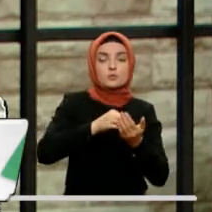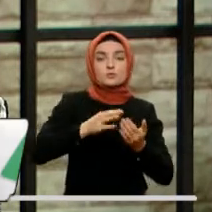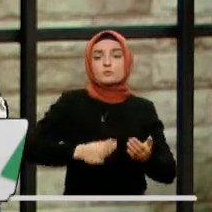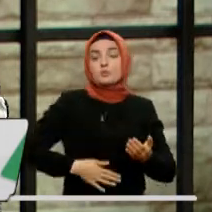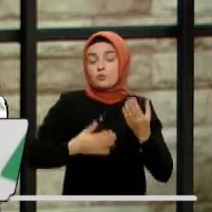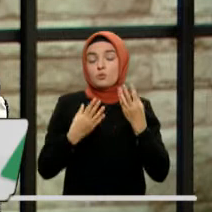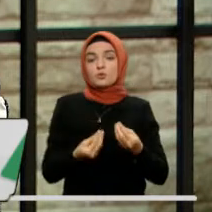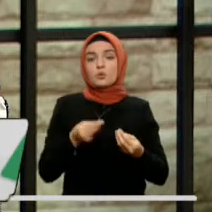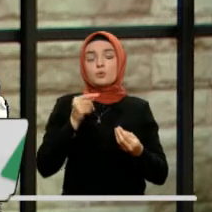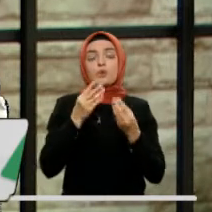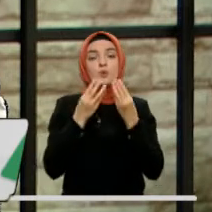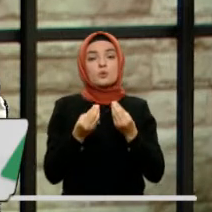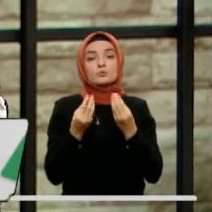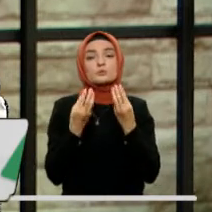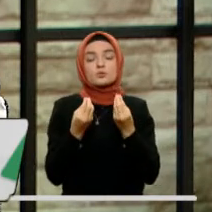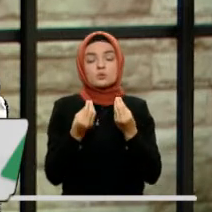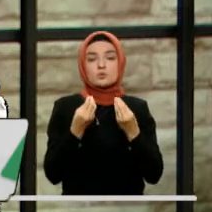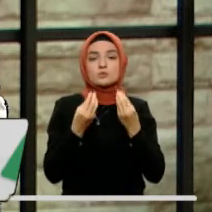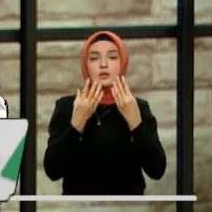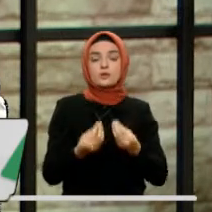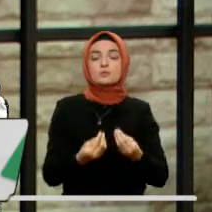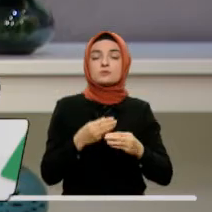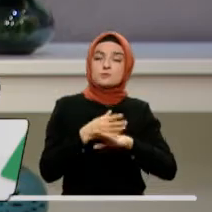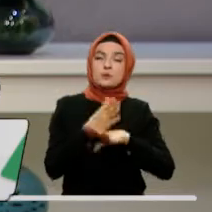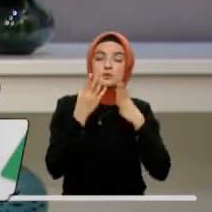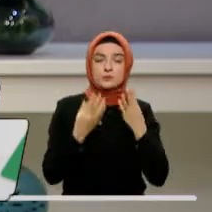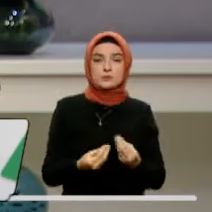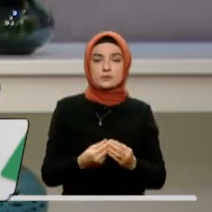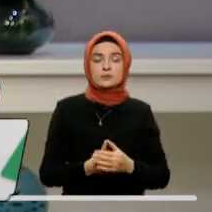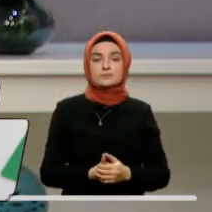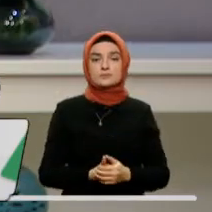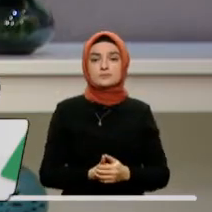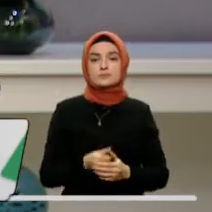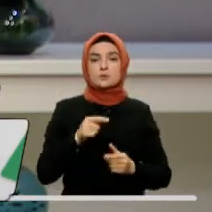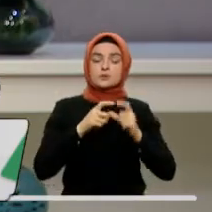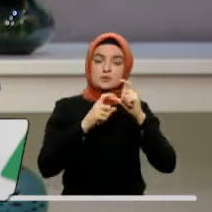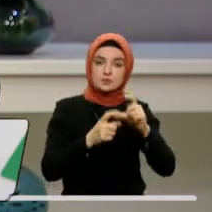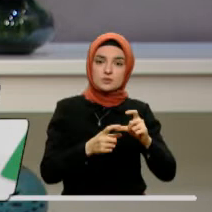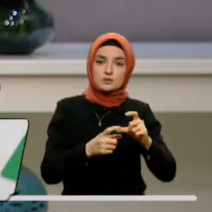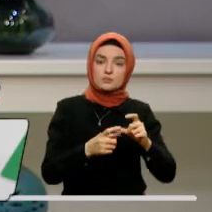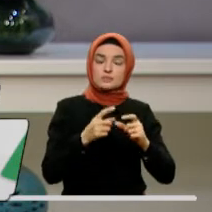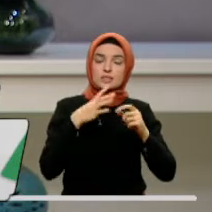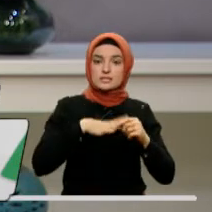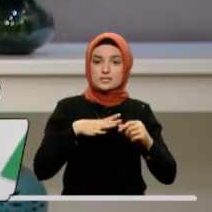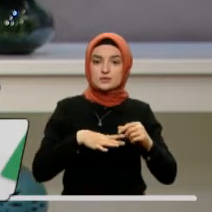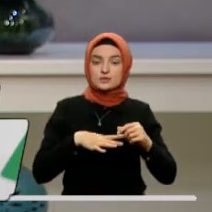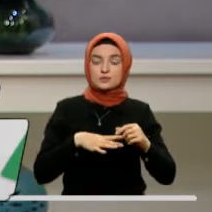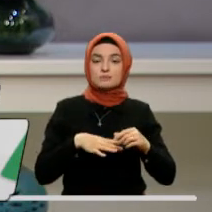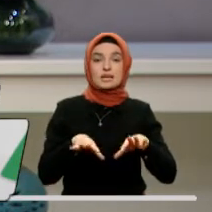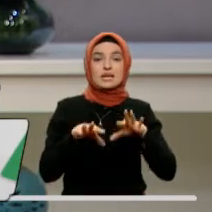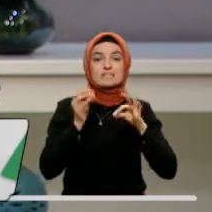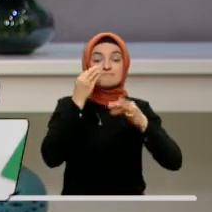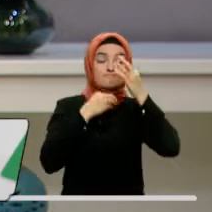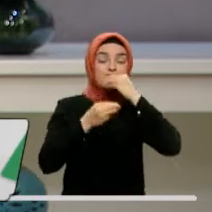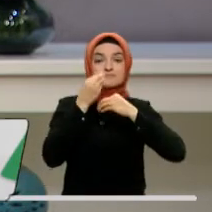Bu şekilde olursa çok çok daha güzel olur. Çok daha doğru olur. Peki, şunu da sormadan bitiremeyeceğim. Abur cuburlar.